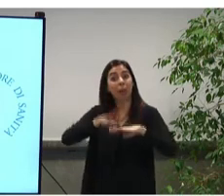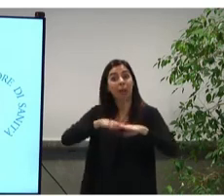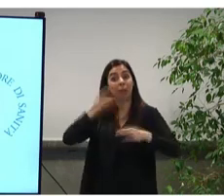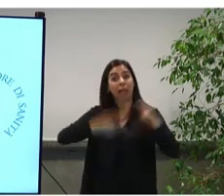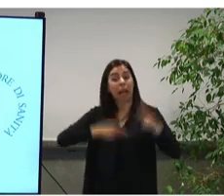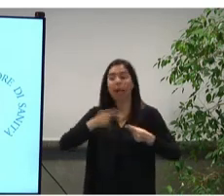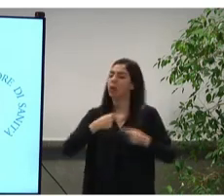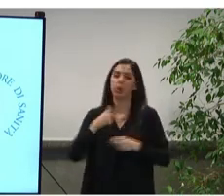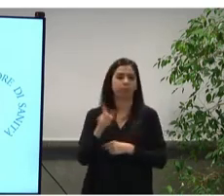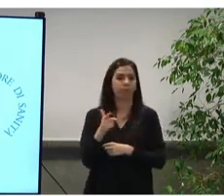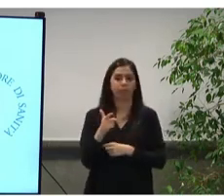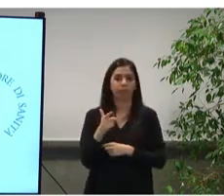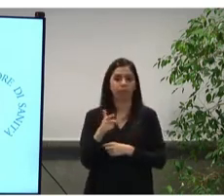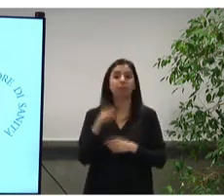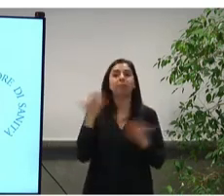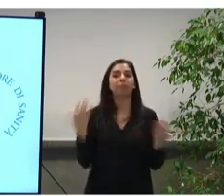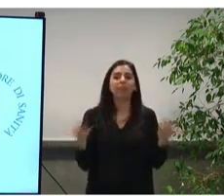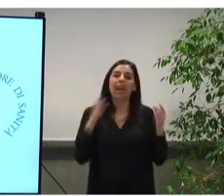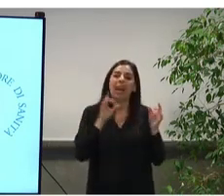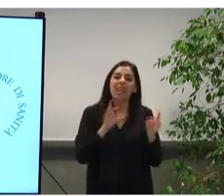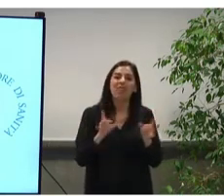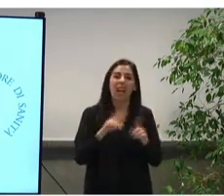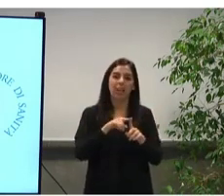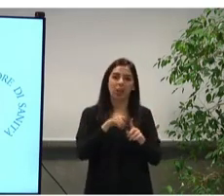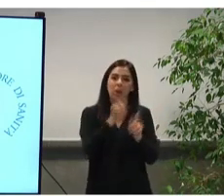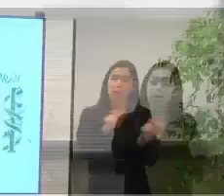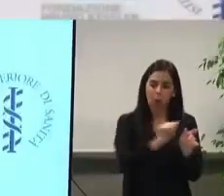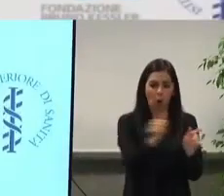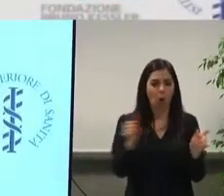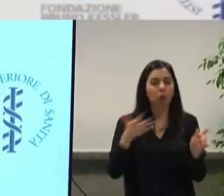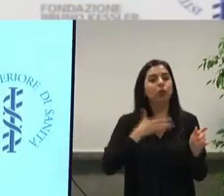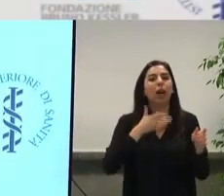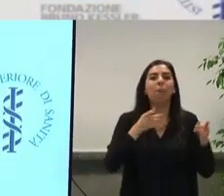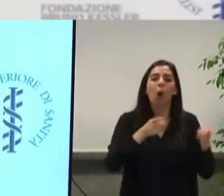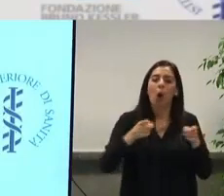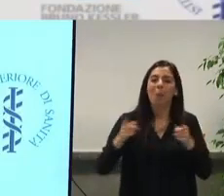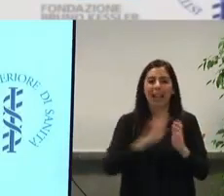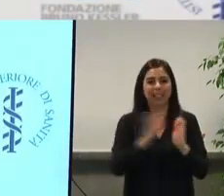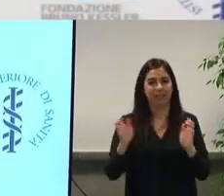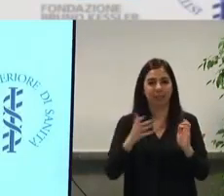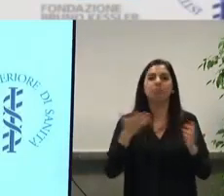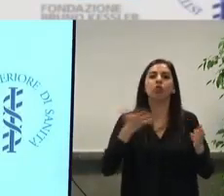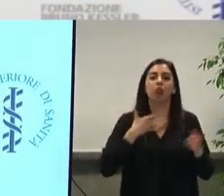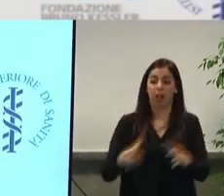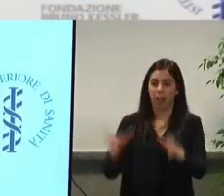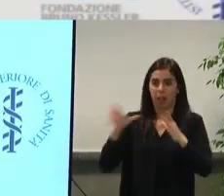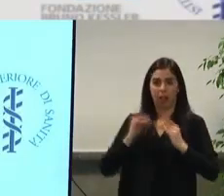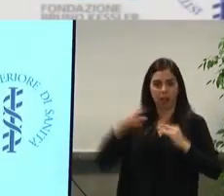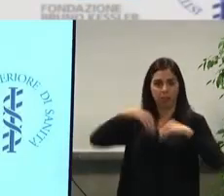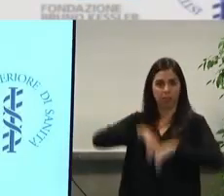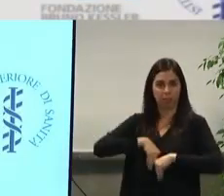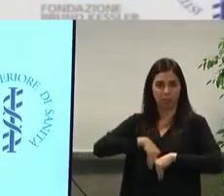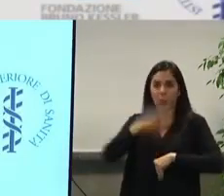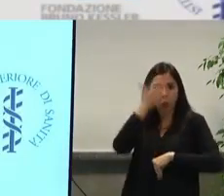realtà l'infezione in ogni individuo è composta da tanti momenti, cioè il tempo in cui ci infettiamo e non lo sa